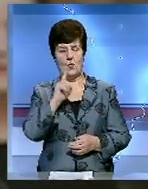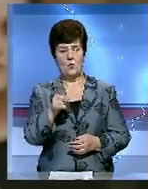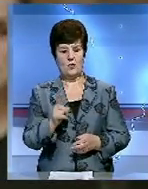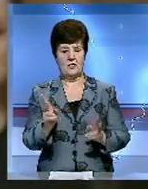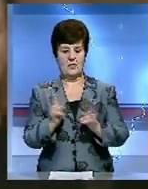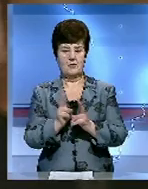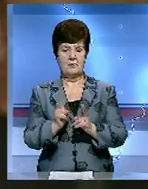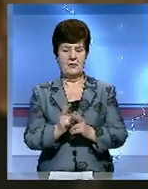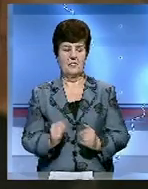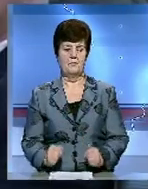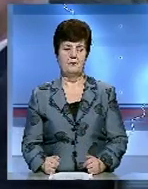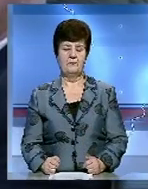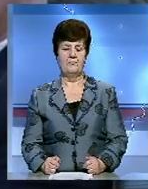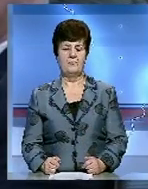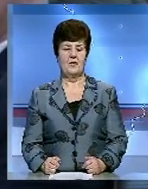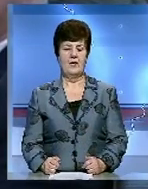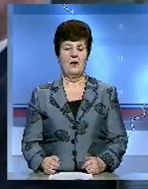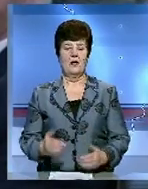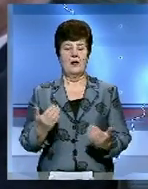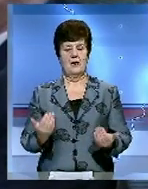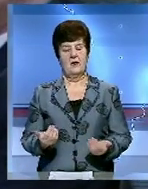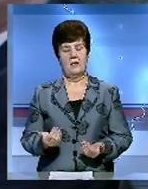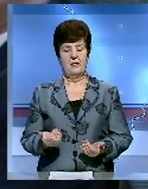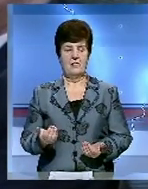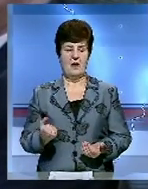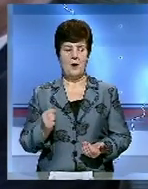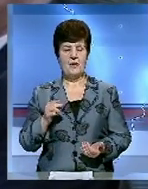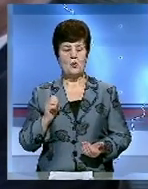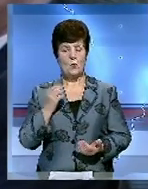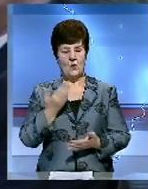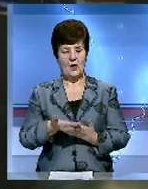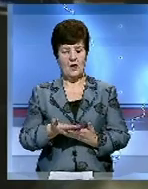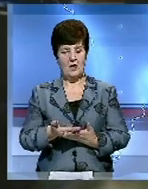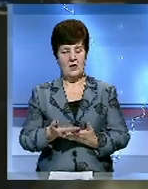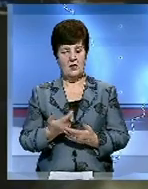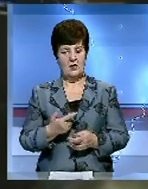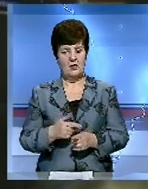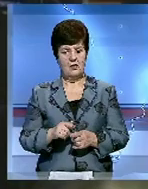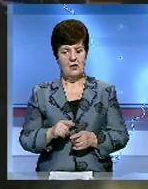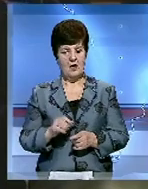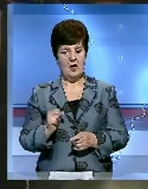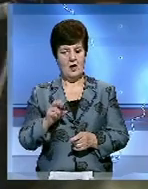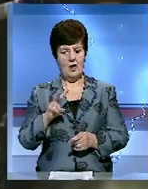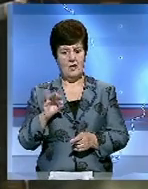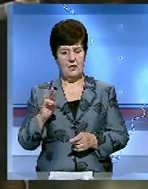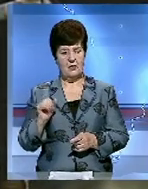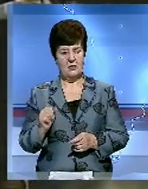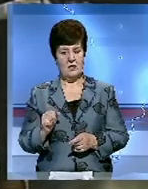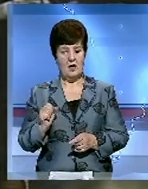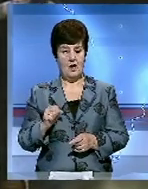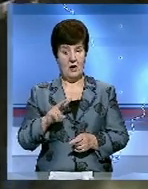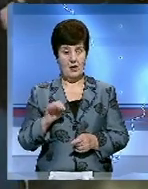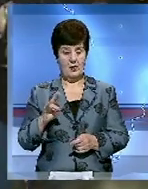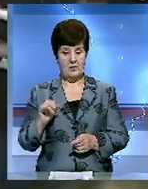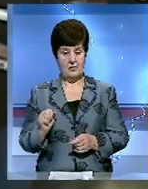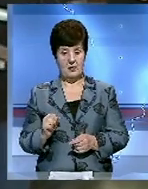parc. Prea monoton. Ia uite, dar nu e asta Alina? O, Alina.